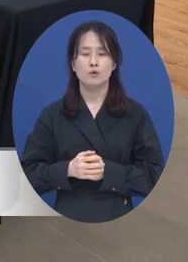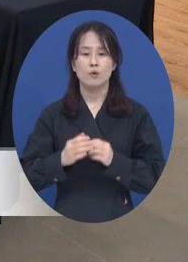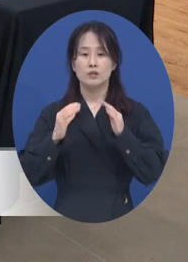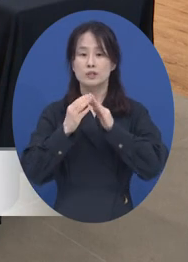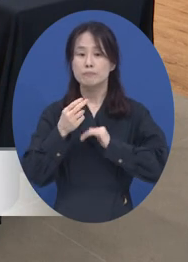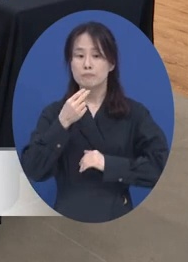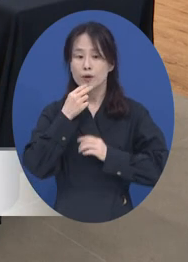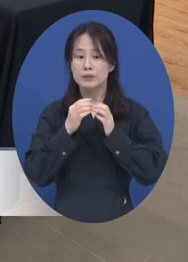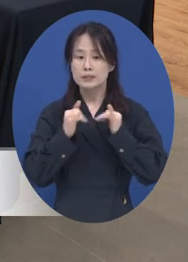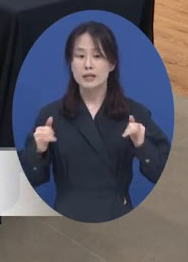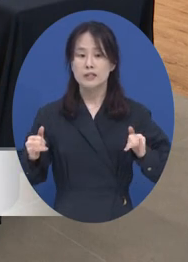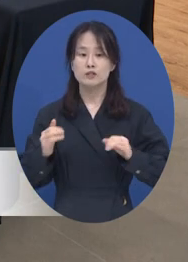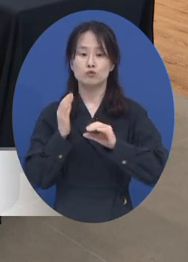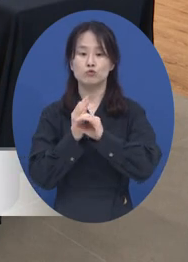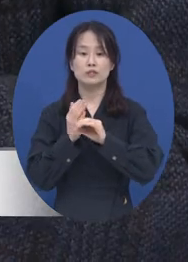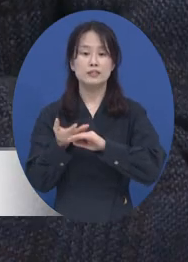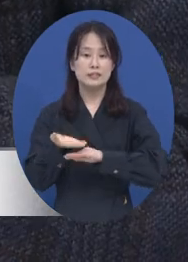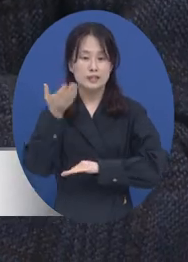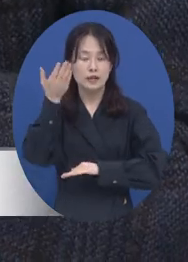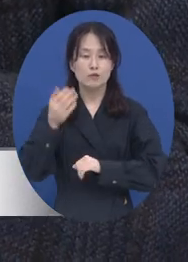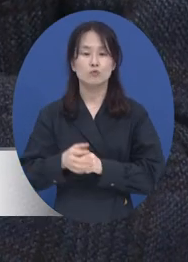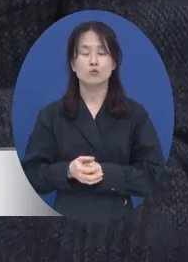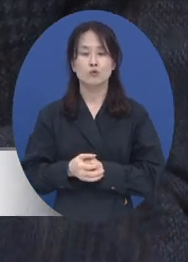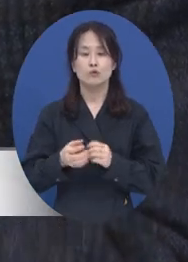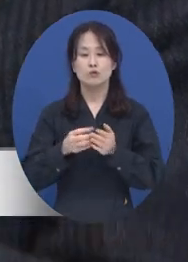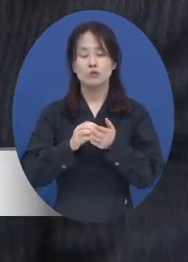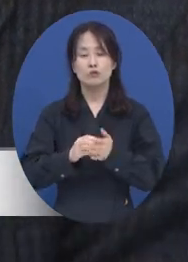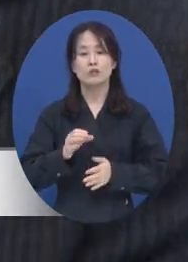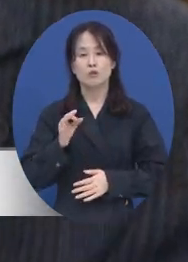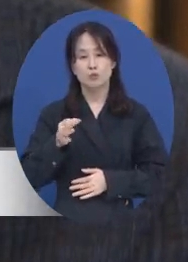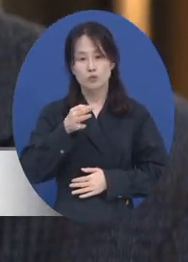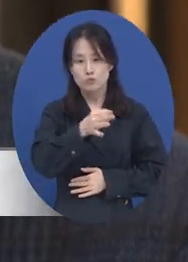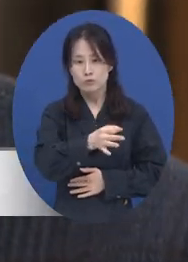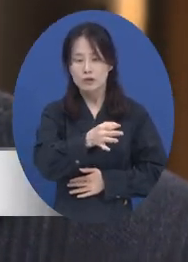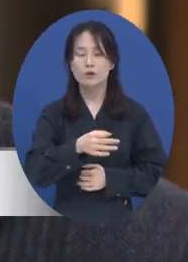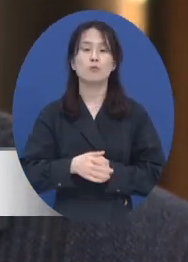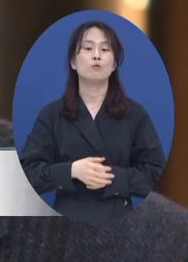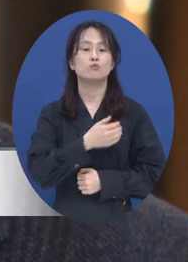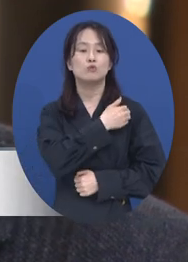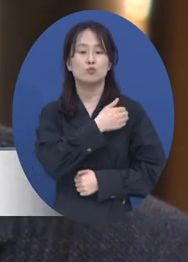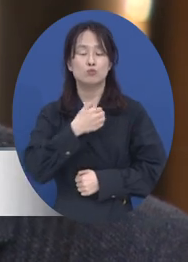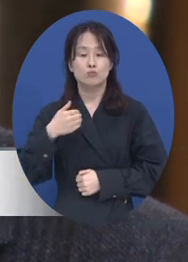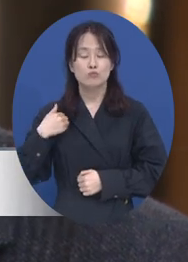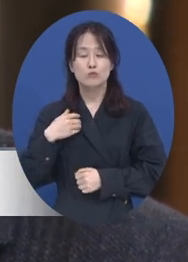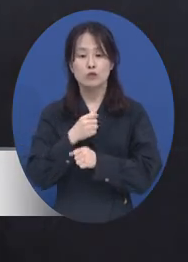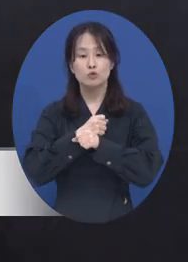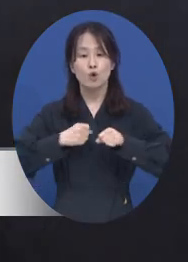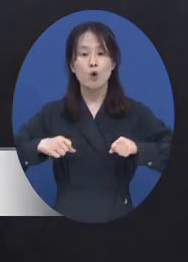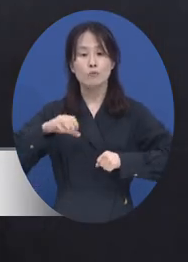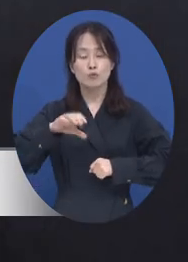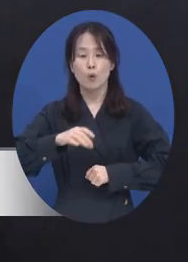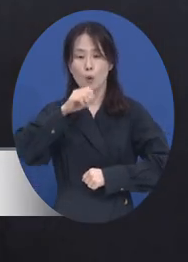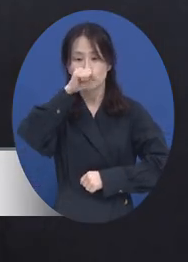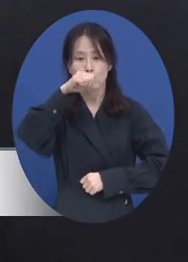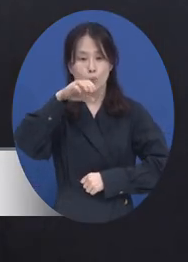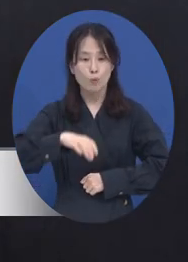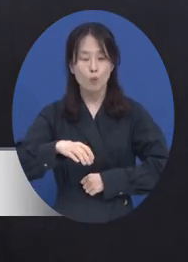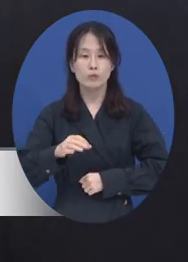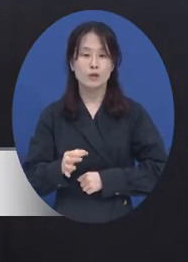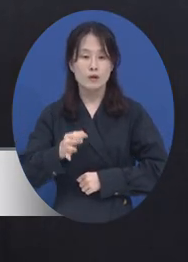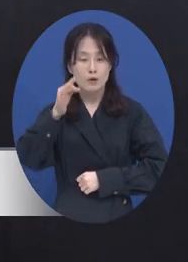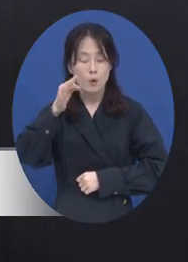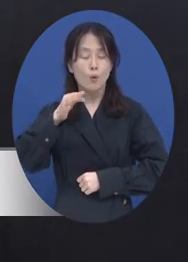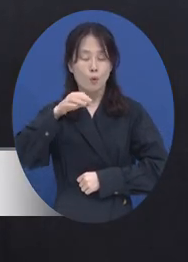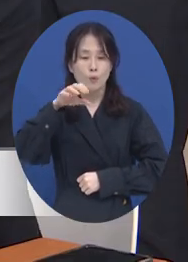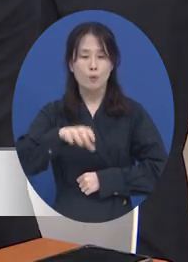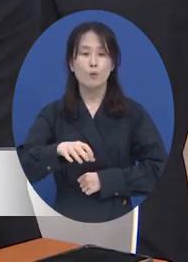무주택자라면 중산층 이상도 적정 임대료나 분양가격을 내고 충분한 면적과 좋은 위치에 고품질 주택에 살